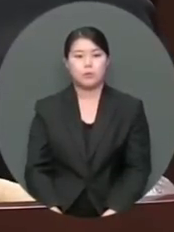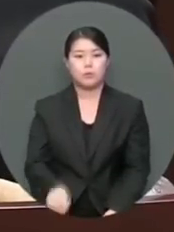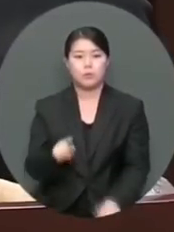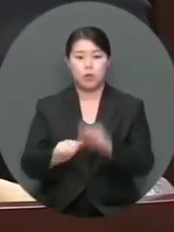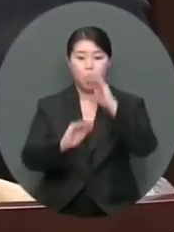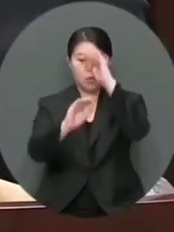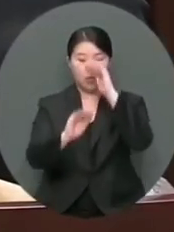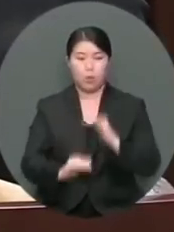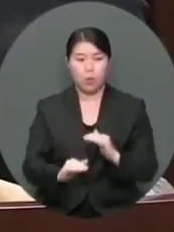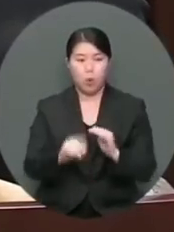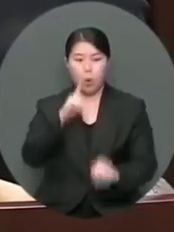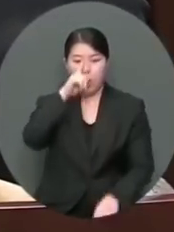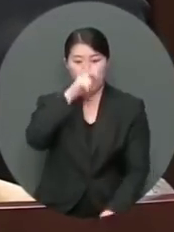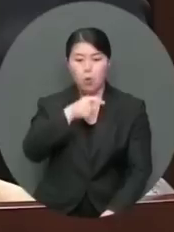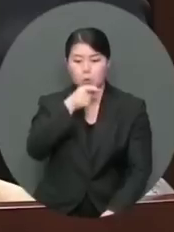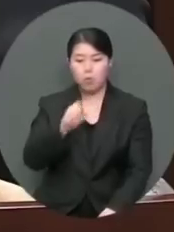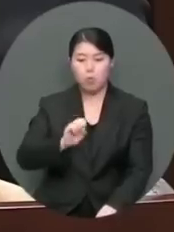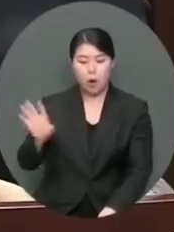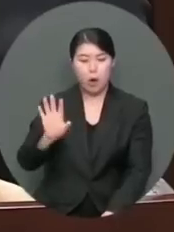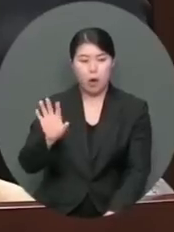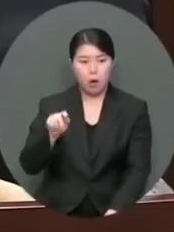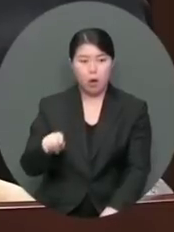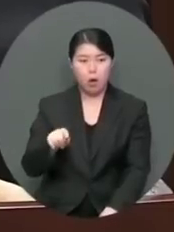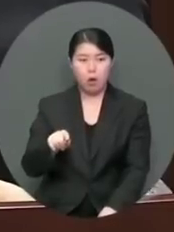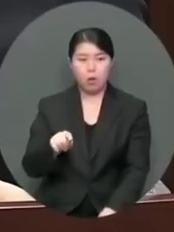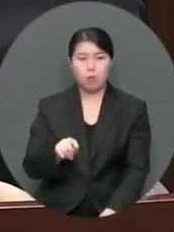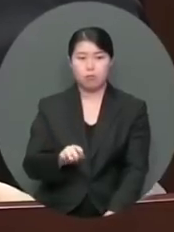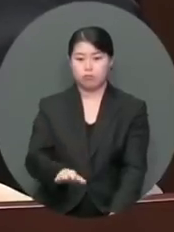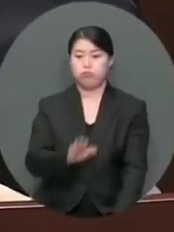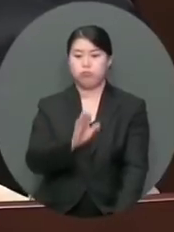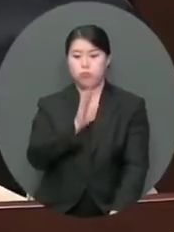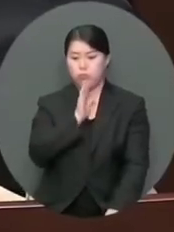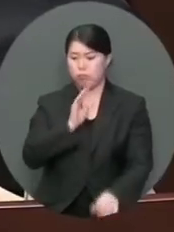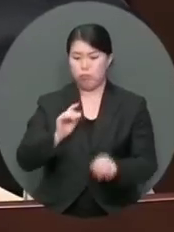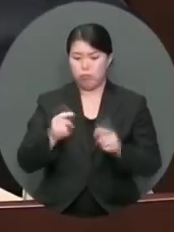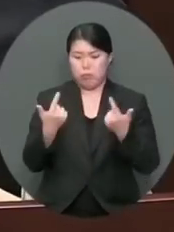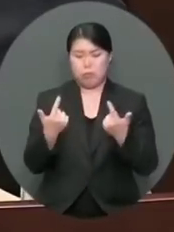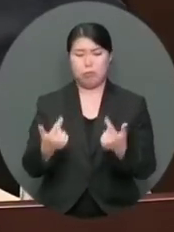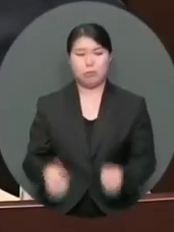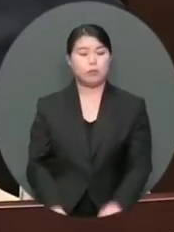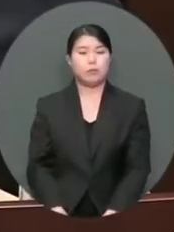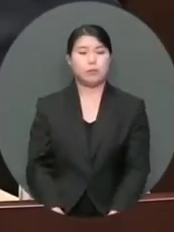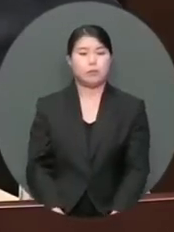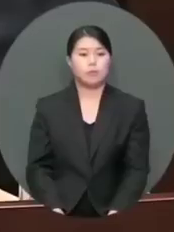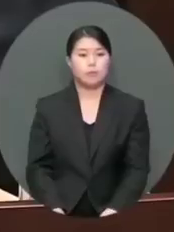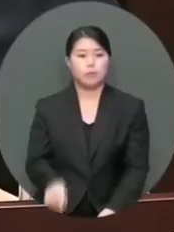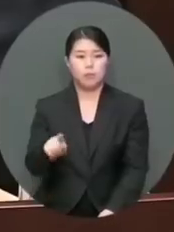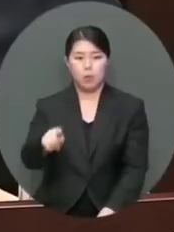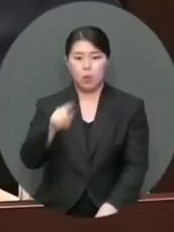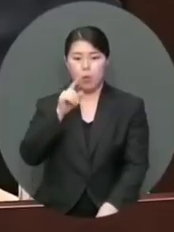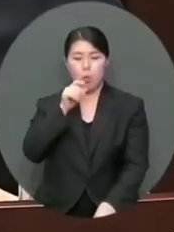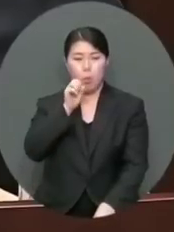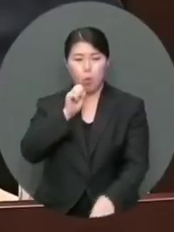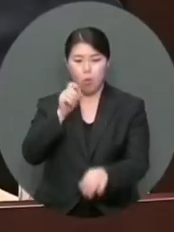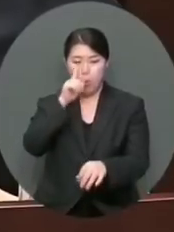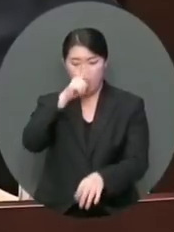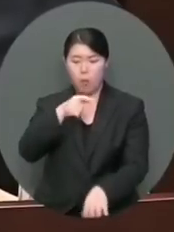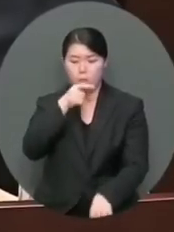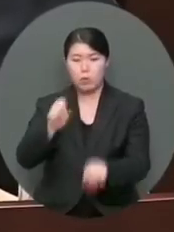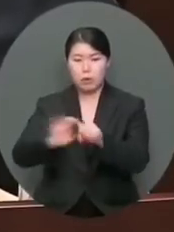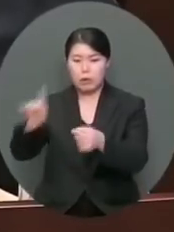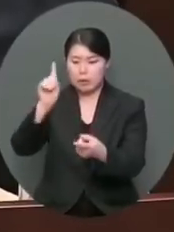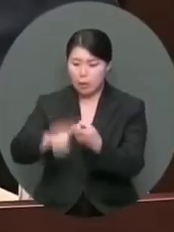내용이 오염수를 방출하는데 이거 옳은 얘기냐? 당연히 옳지 않은 얘기죠. 어떻게 오염수를 그대로 방출하는데 찬성할 수